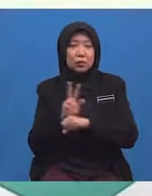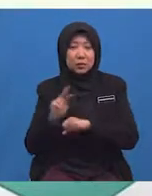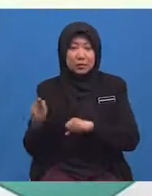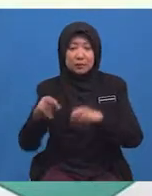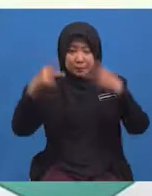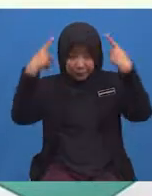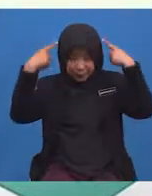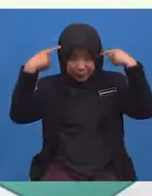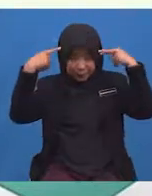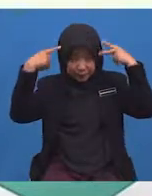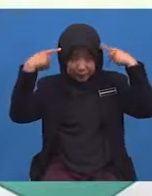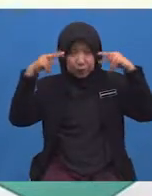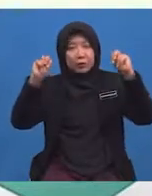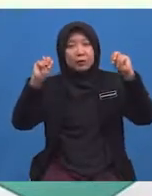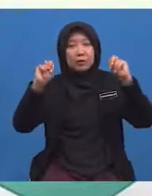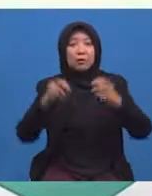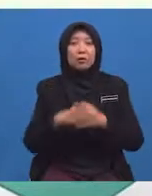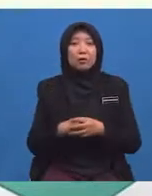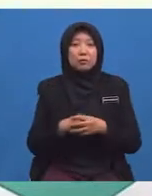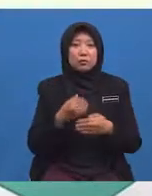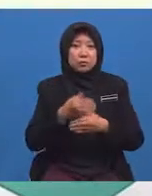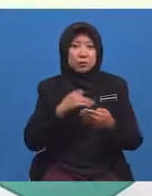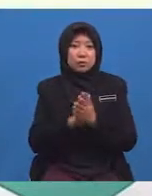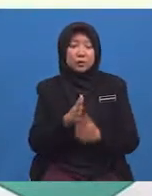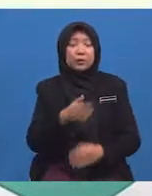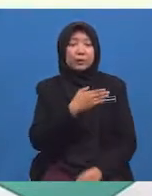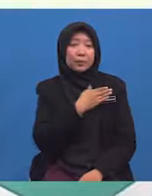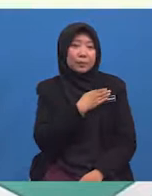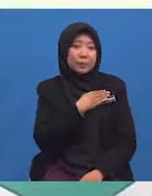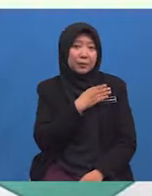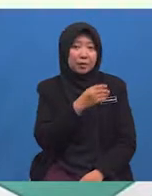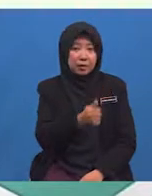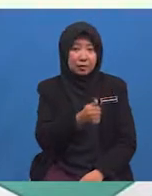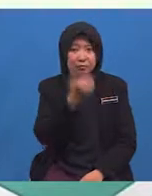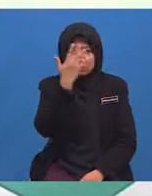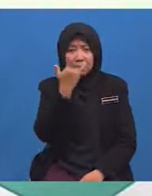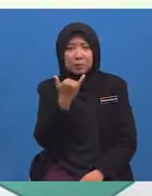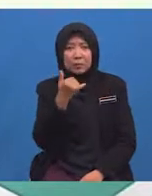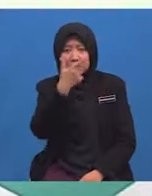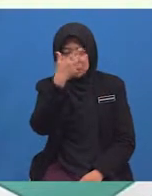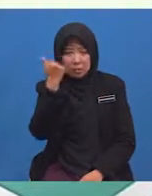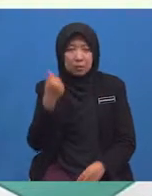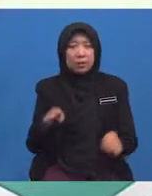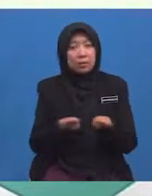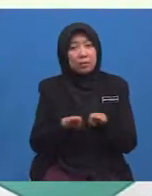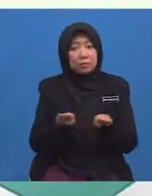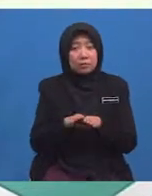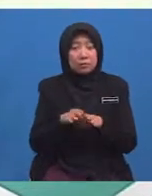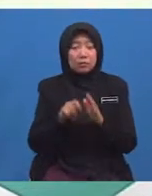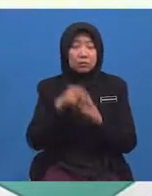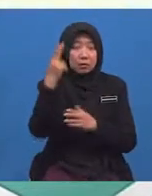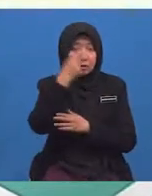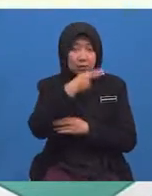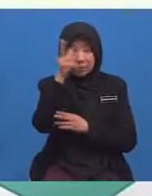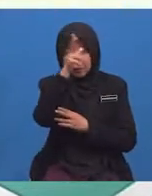Perdana Menteri sebelum dilantik menjadi bendahara. Kerana apa? Kerana baktinya terhadap Kerajaan